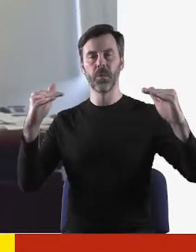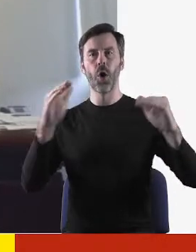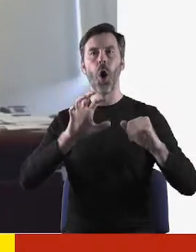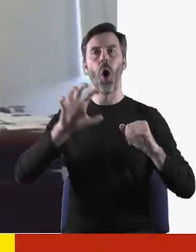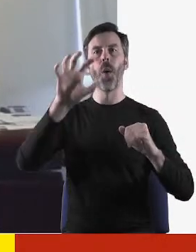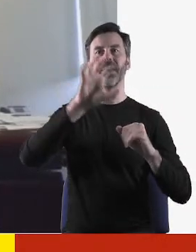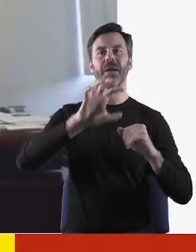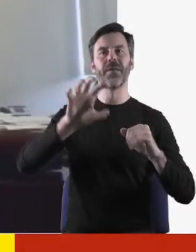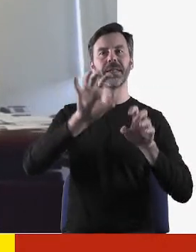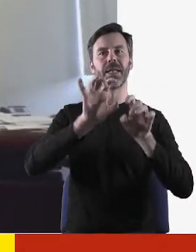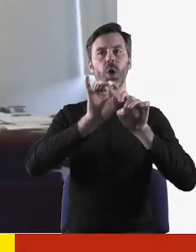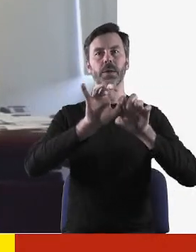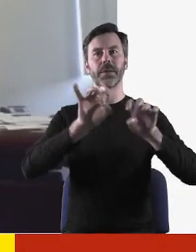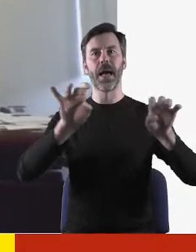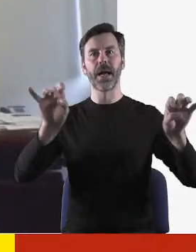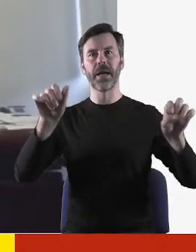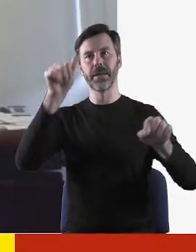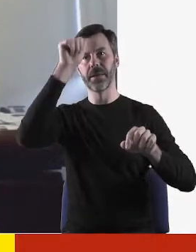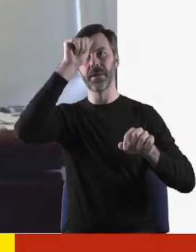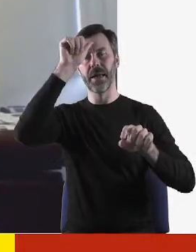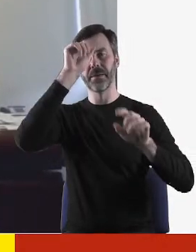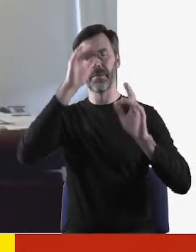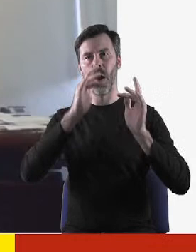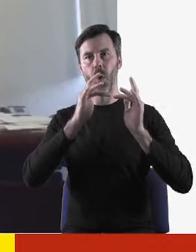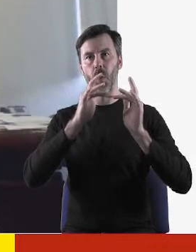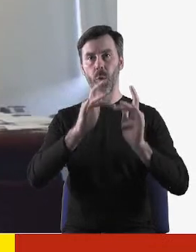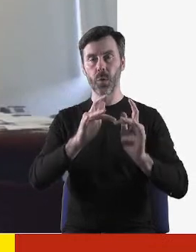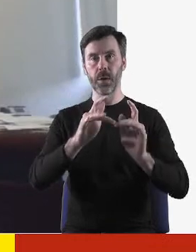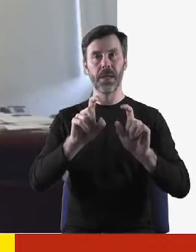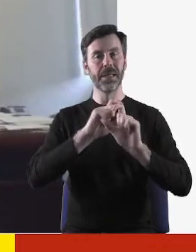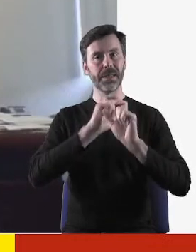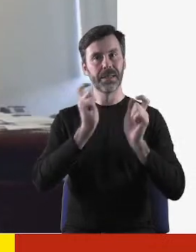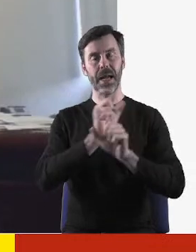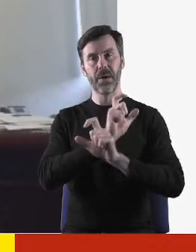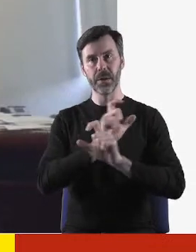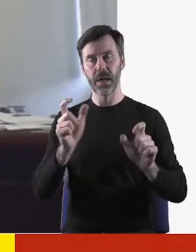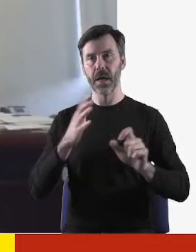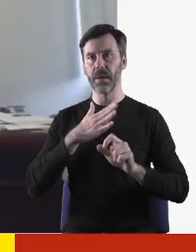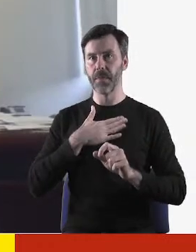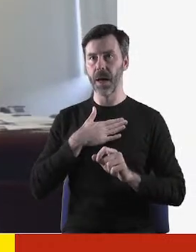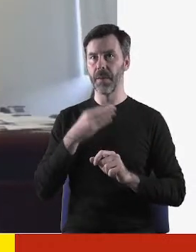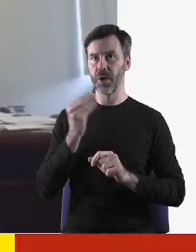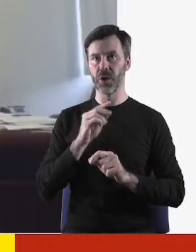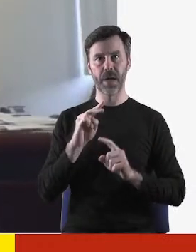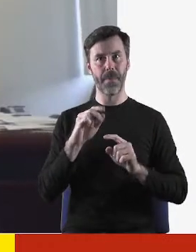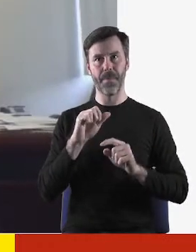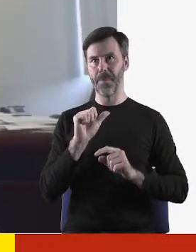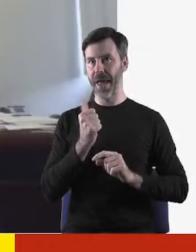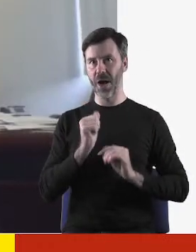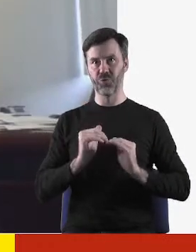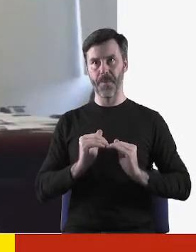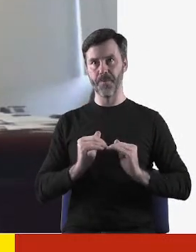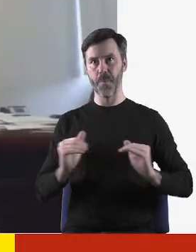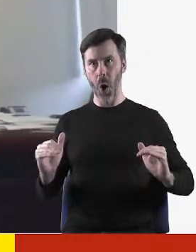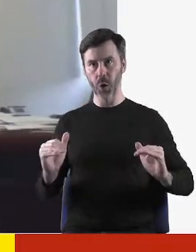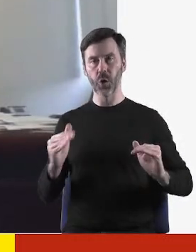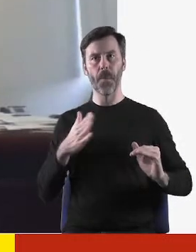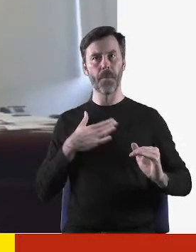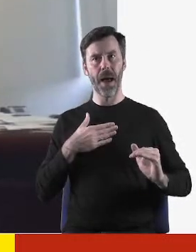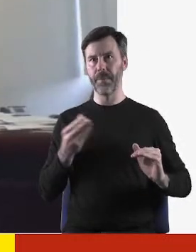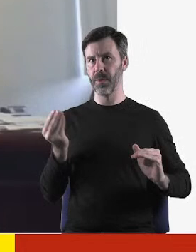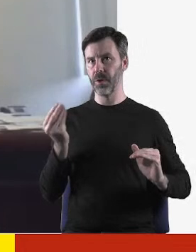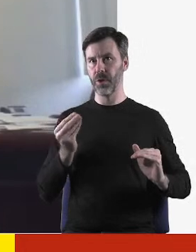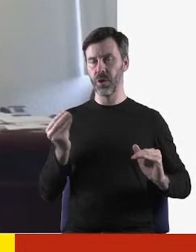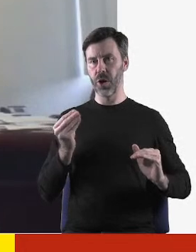obserwacyjno-zakaźnych. Oczywiście jest pula cały czas dostępna łóżek pierwszego poziomu. To jest